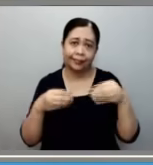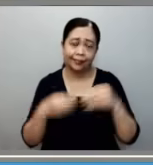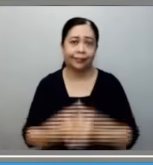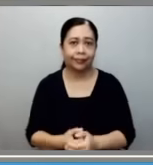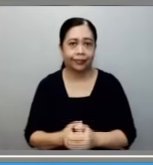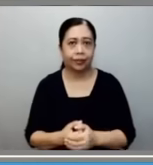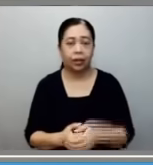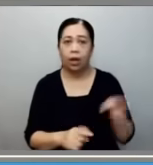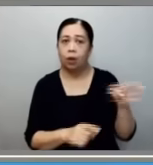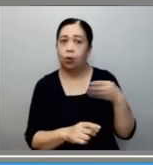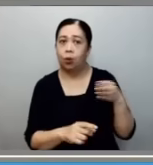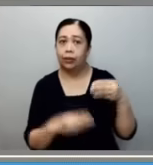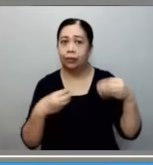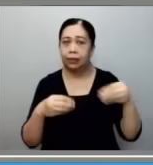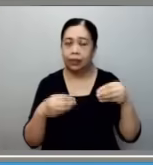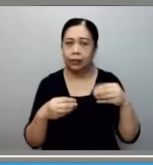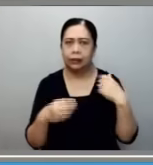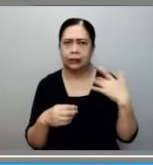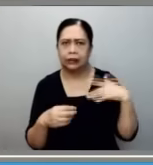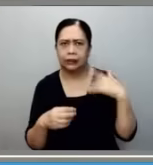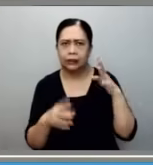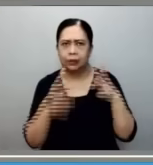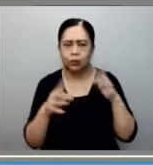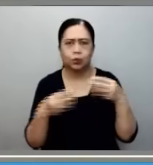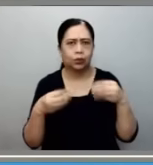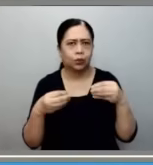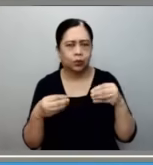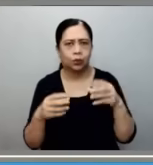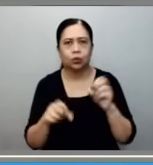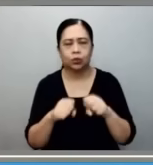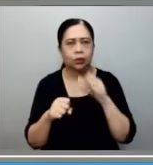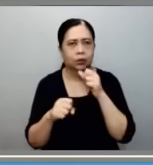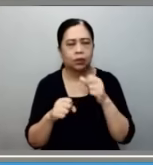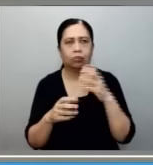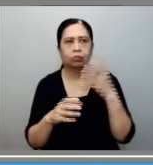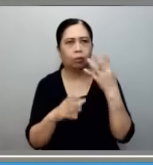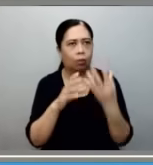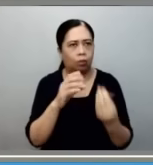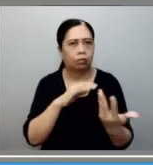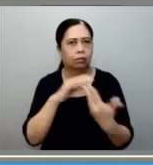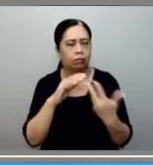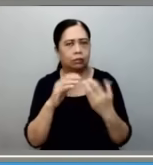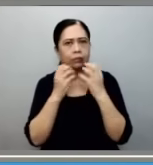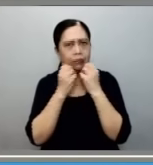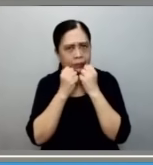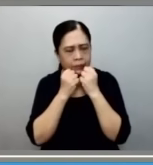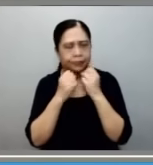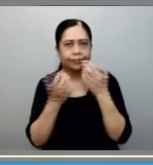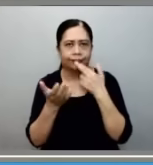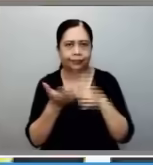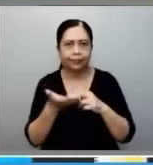Treat Market sa Maynila, dumidiskarte na ang mga nagtitinda para hindi mawala ng suki at malugi. Balitang hatid ni Nico